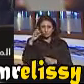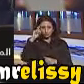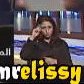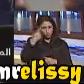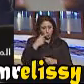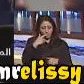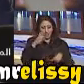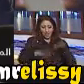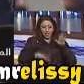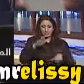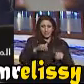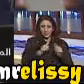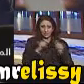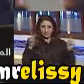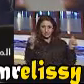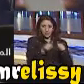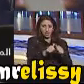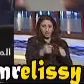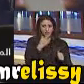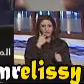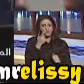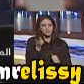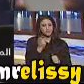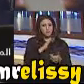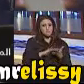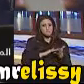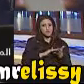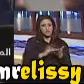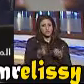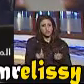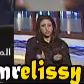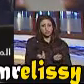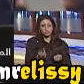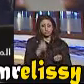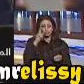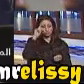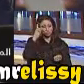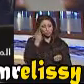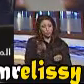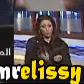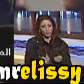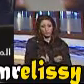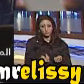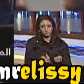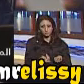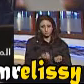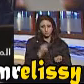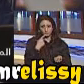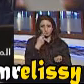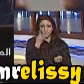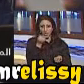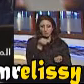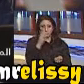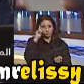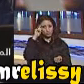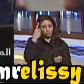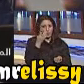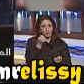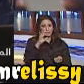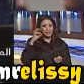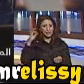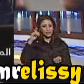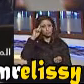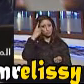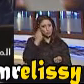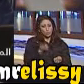فين العداله الاجتماعيه اللي بنتكلم عليها، اللي صدعوا دماغنا بيها؟ الجمهوريه حضرتك العداله الاجتماعيه تبدا من تحت ولا من فوق